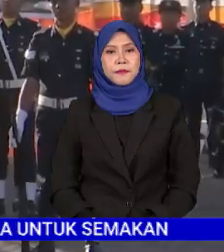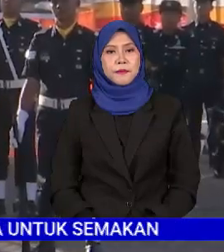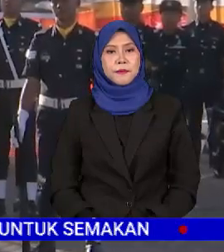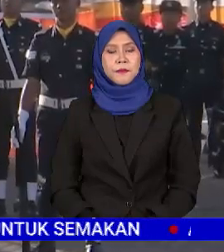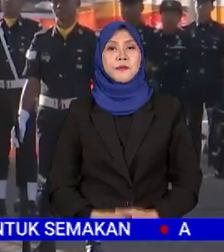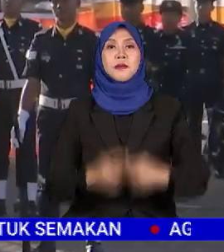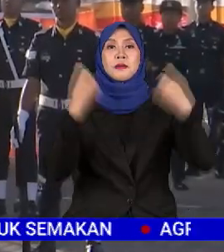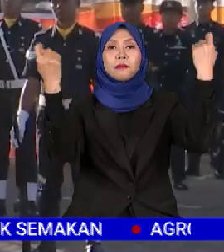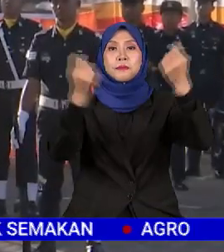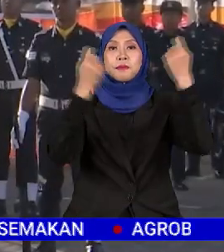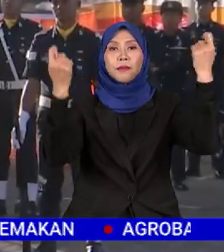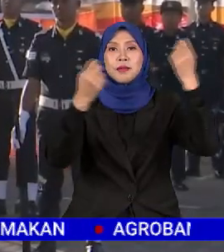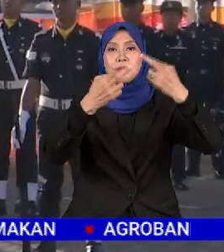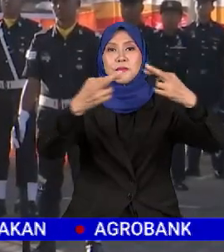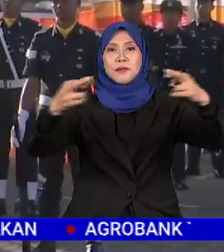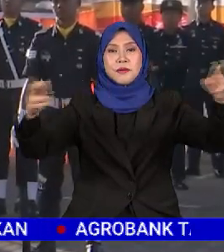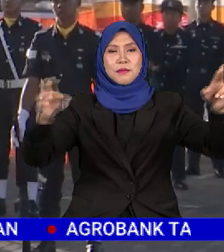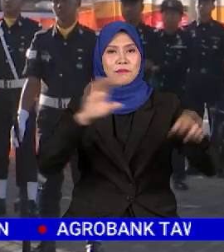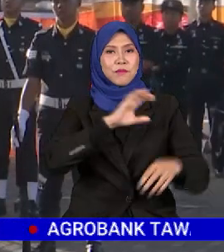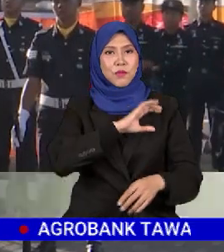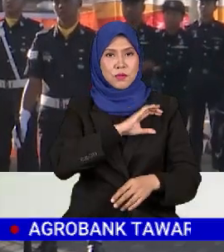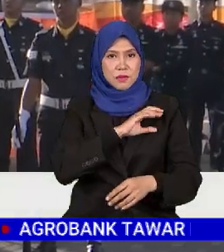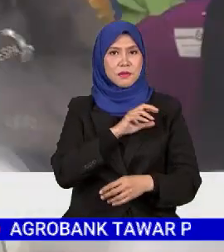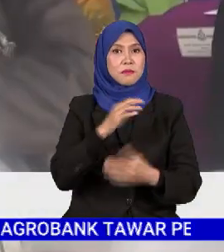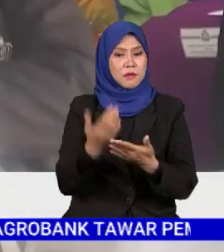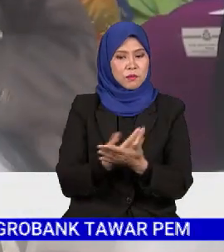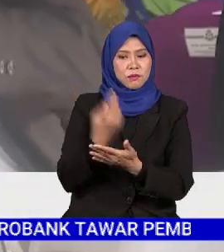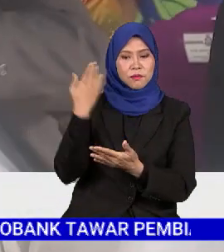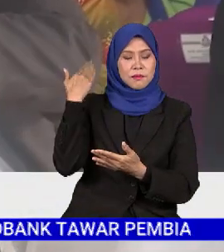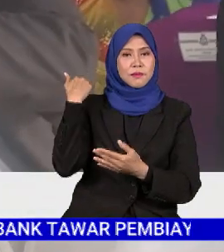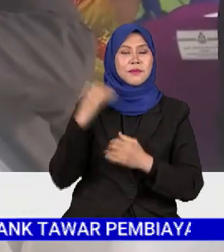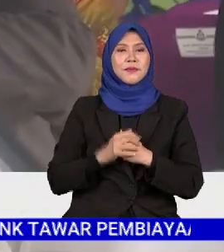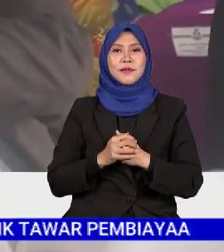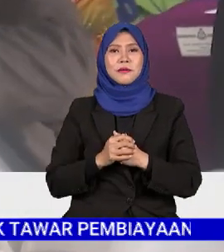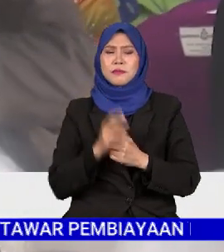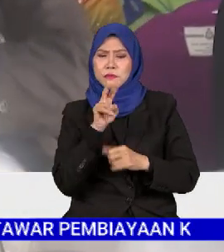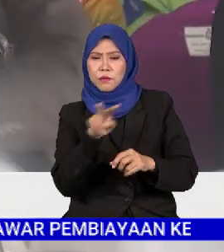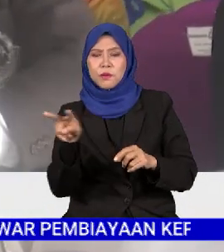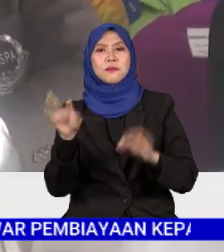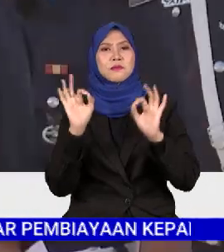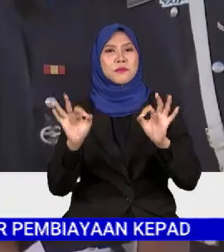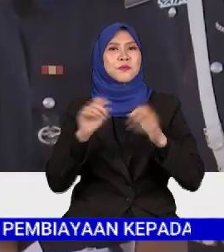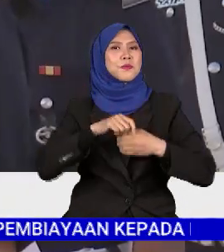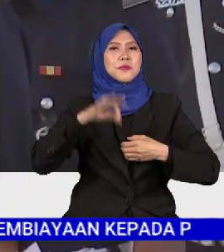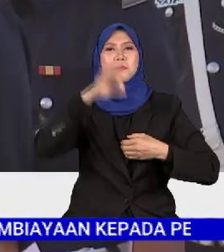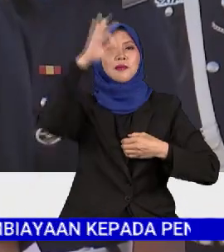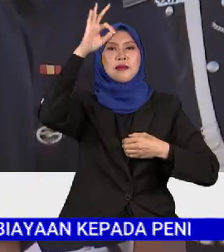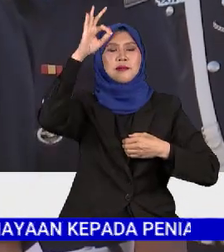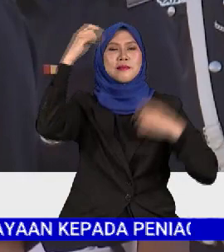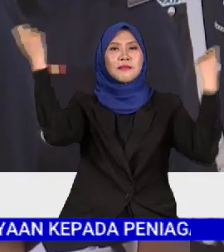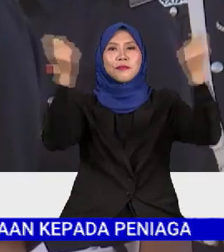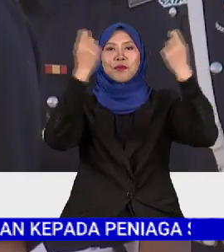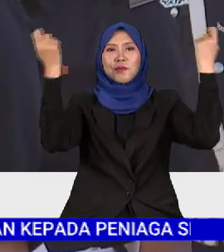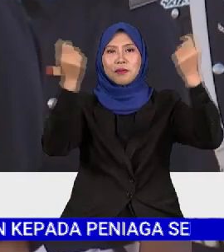Dalam majlis perasmian bangunan Balai Polis Inanam baru-baru ini, pesara yang ditemui ternyata terus bersemangat dengan